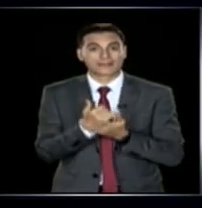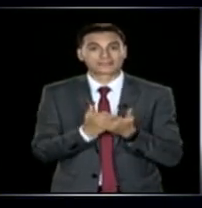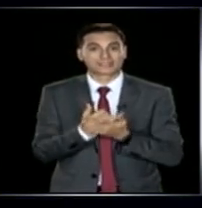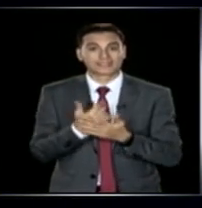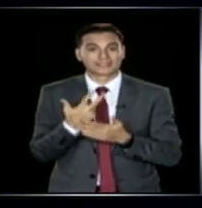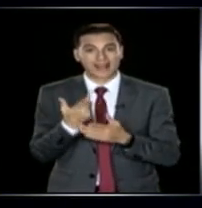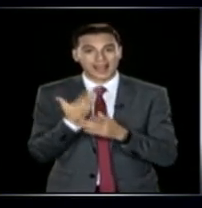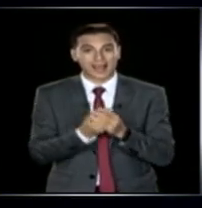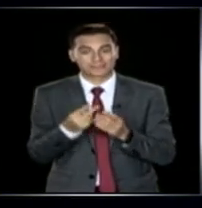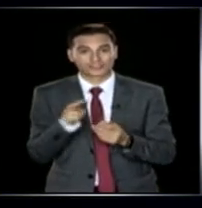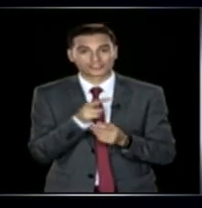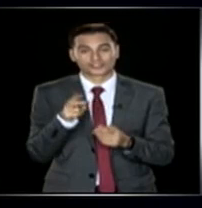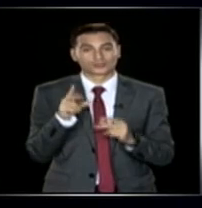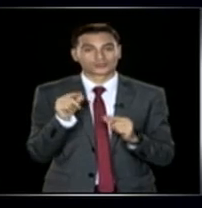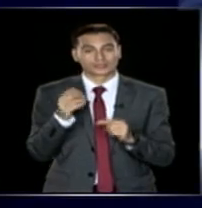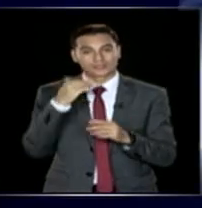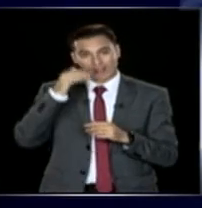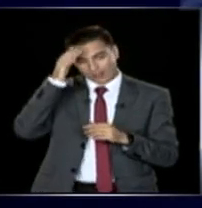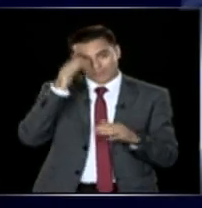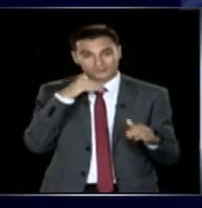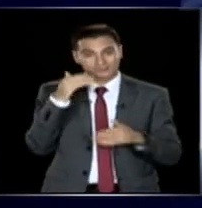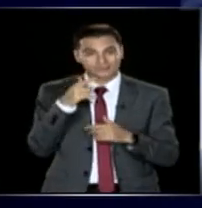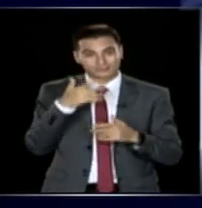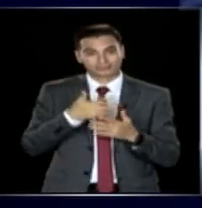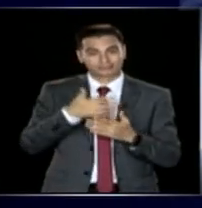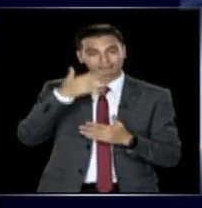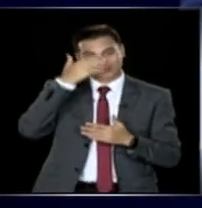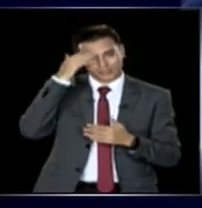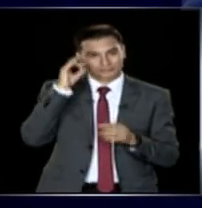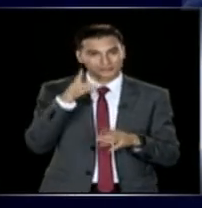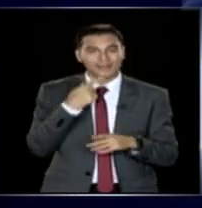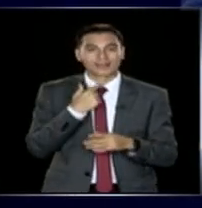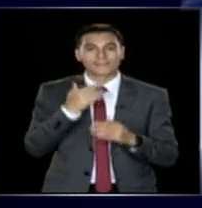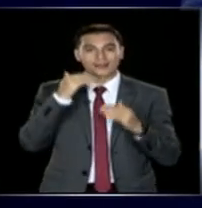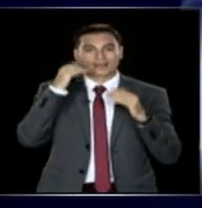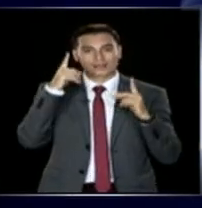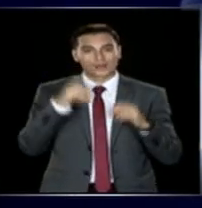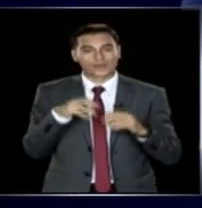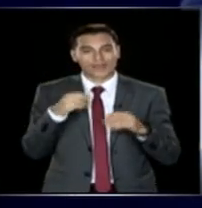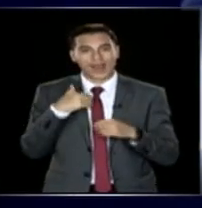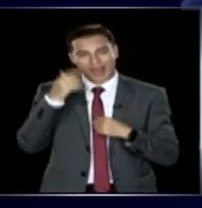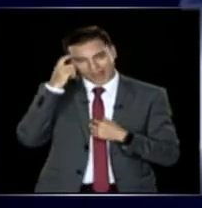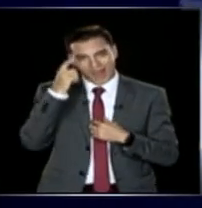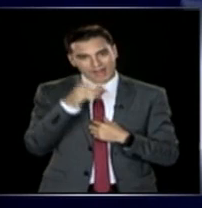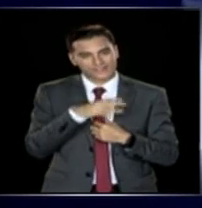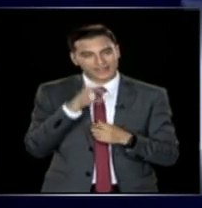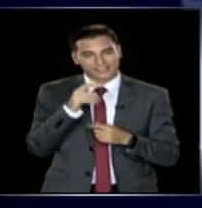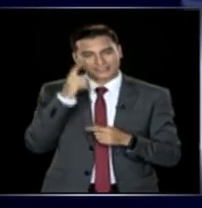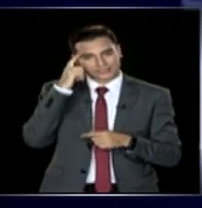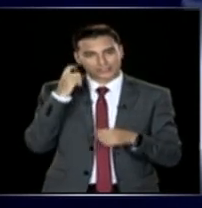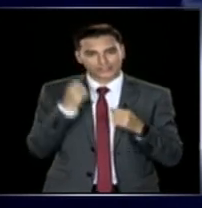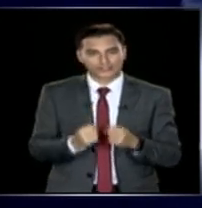على المركز الثاني الوصيف. مظبوط. طيب انا اتمنى لك كل التوفيق وبشكرك. انا عارف طبعا اكيد حضرتك